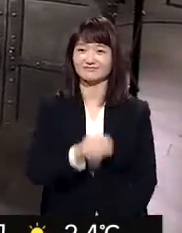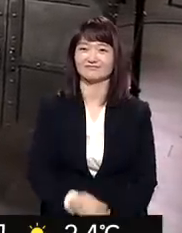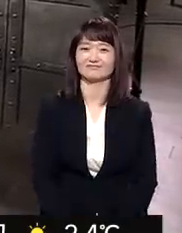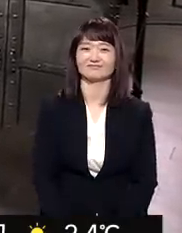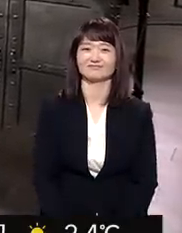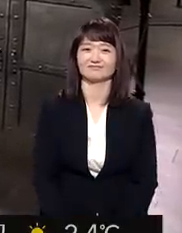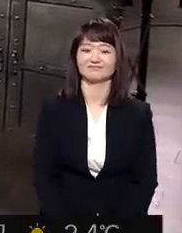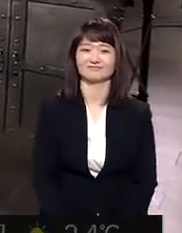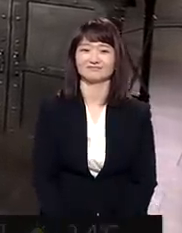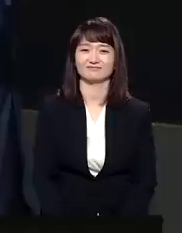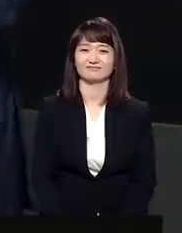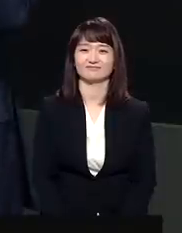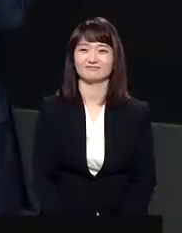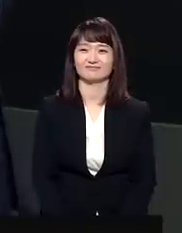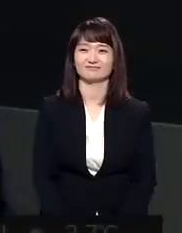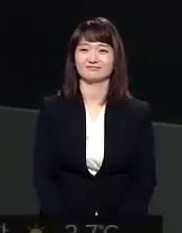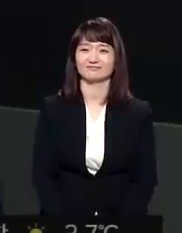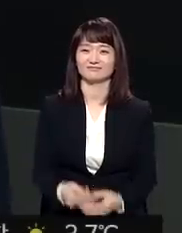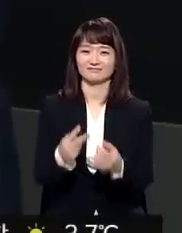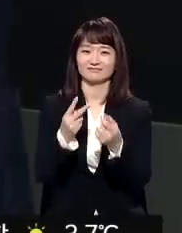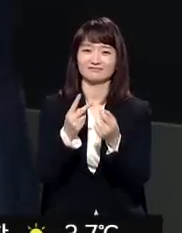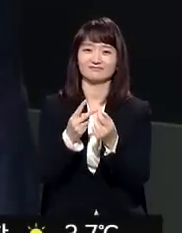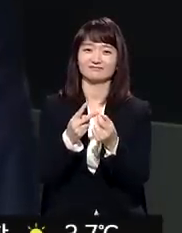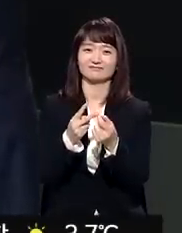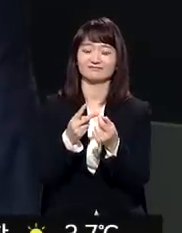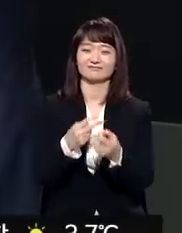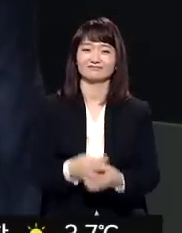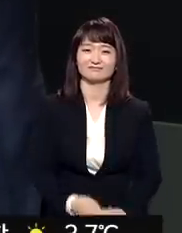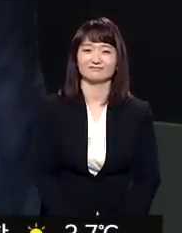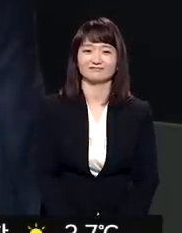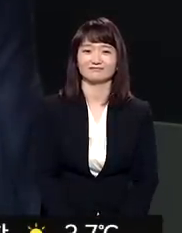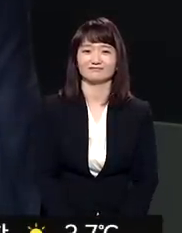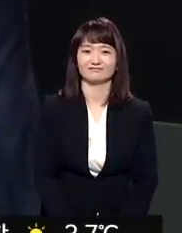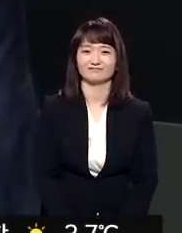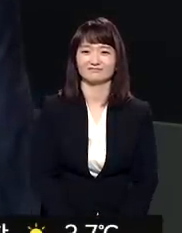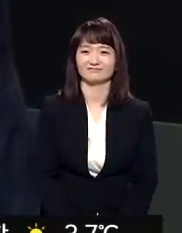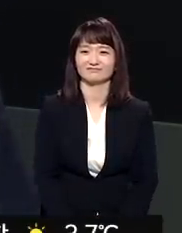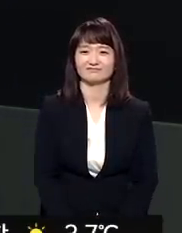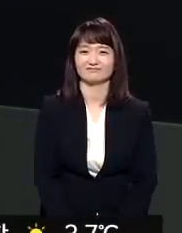자 아 자 그러면 두 번째 뉴스를 이어갈게요